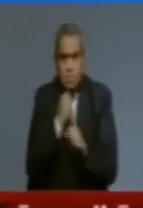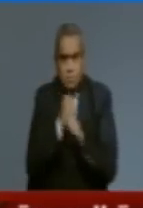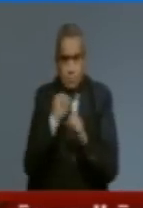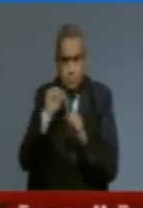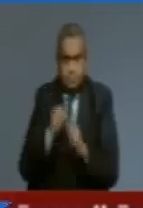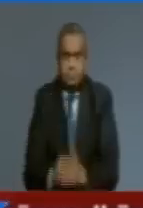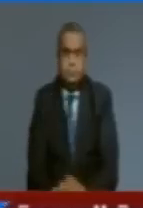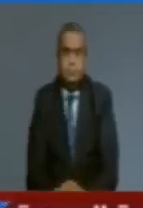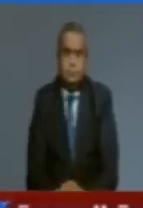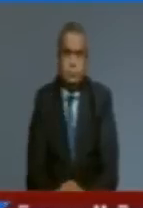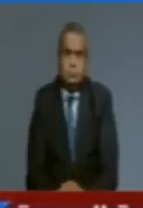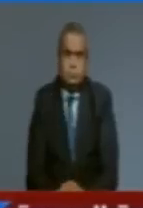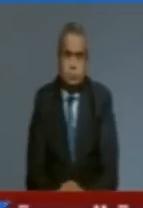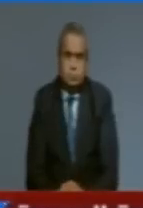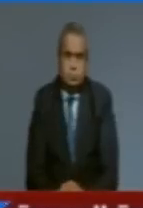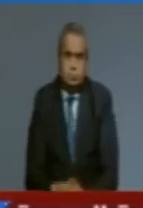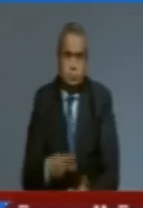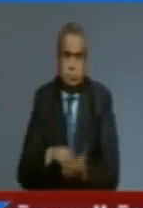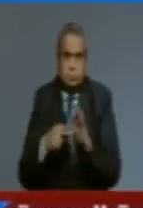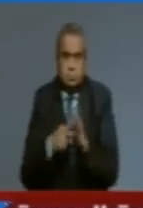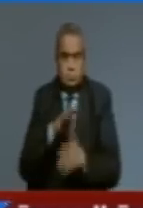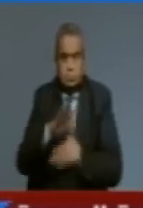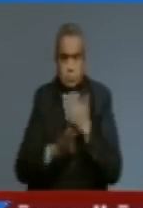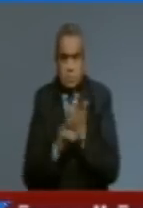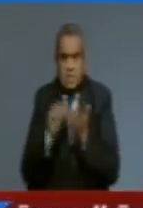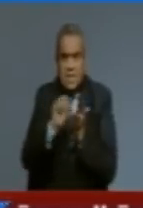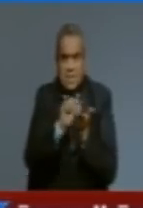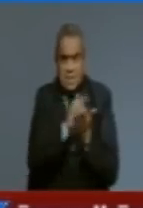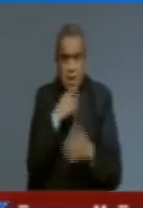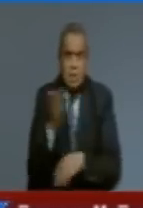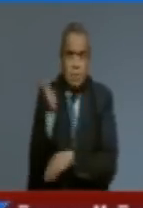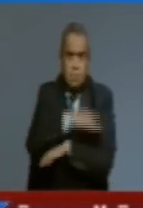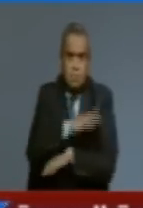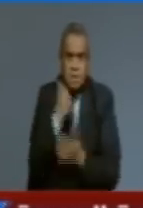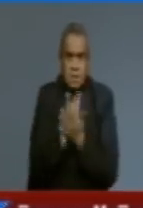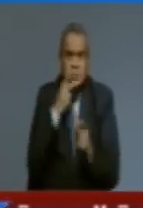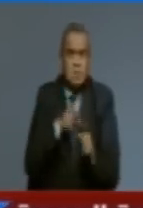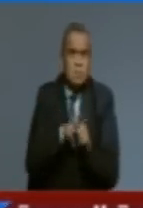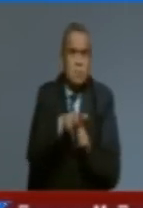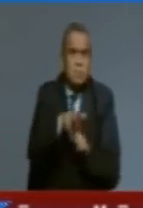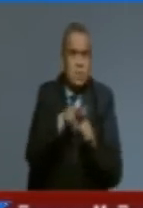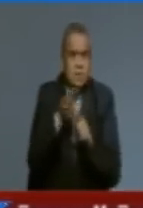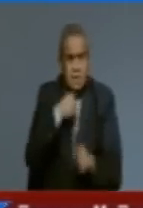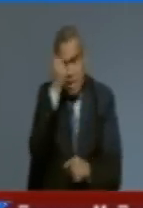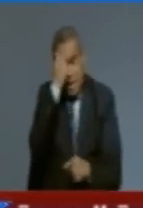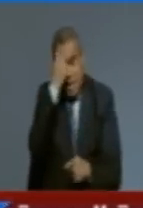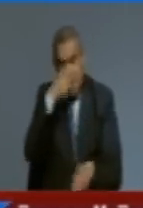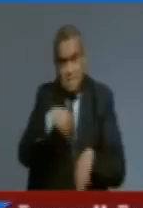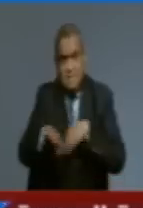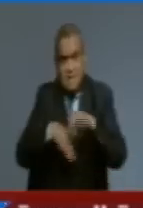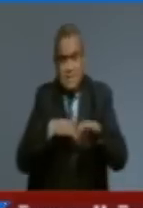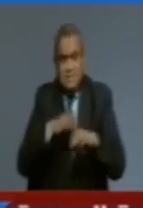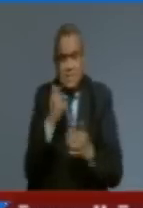هي تؤثر على دول النامية، فإن استخدام العقوبات للأهداف السياسية ومحاولات